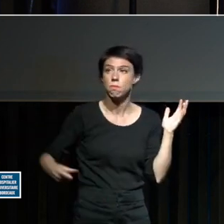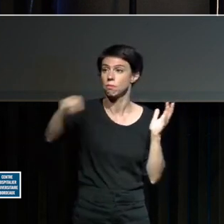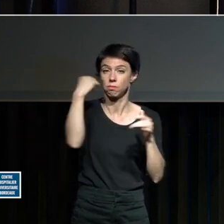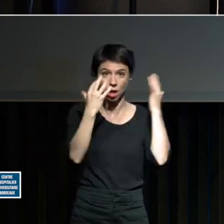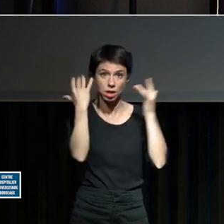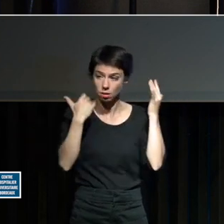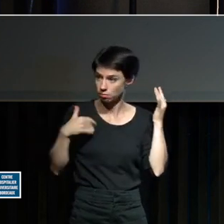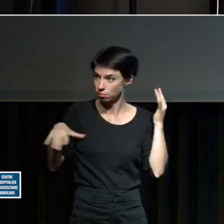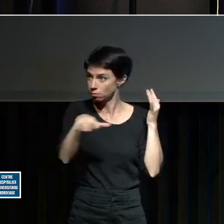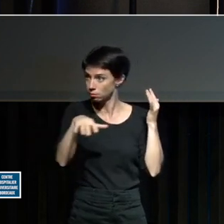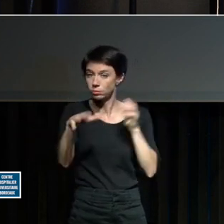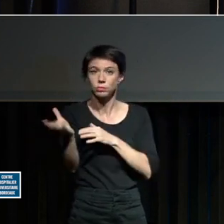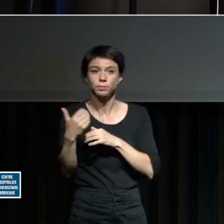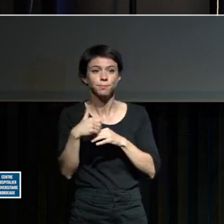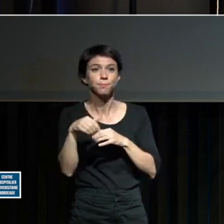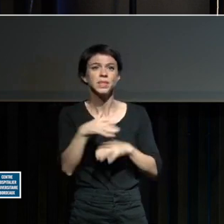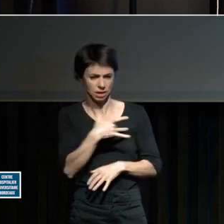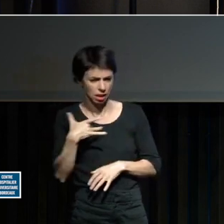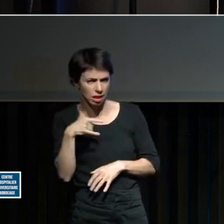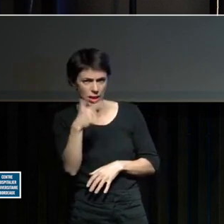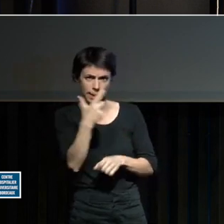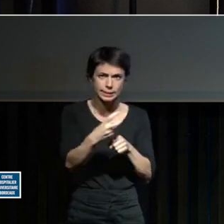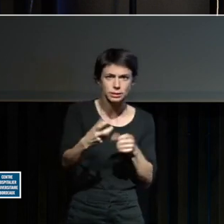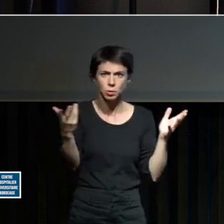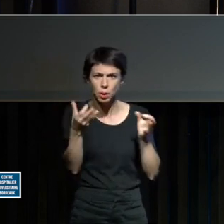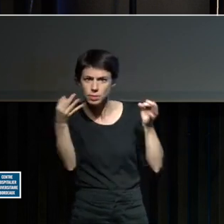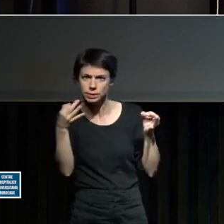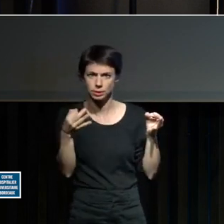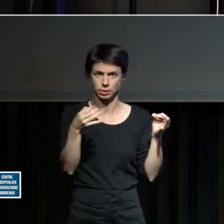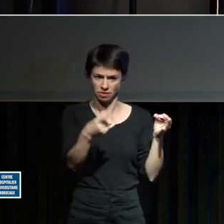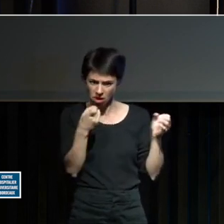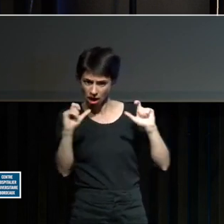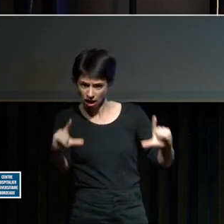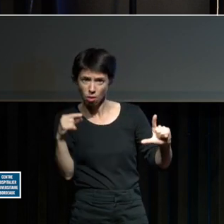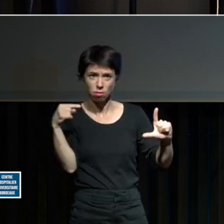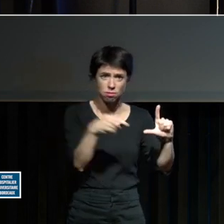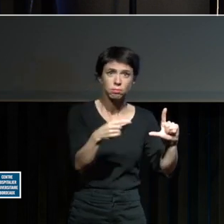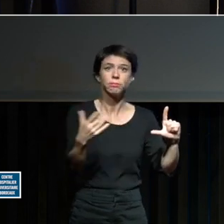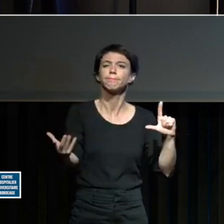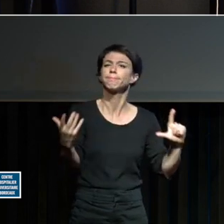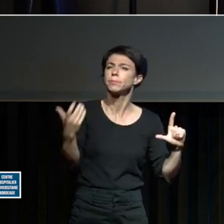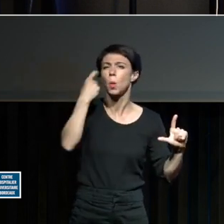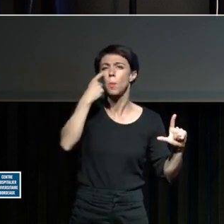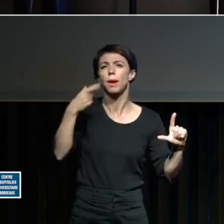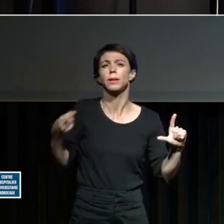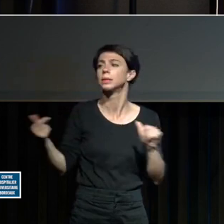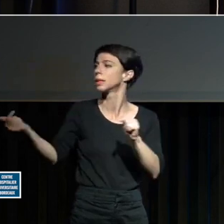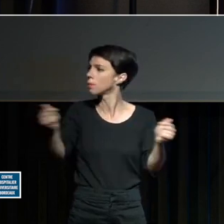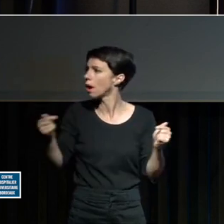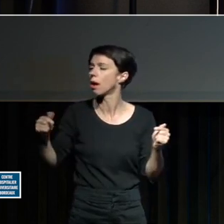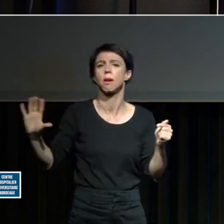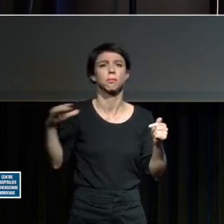liés finalement à une telle utilisation. Et on peut dire que ce débat et ces questionnements ont été